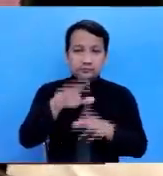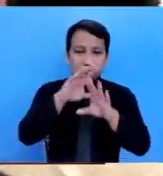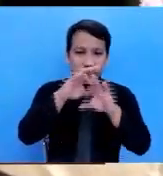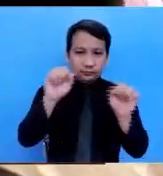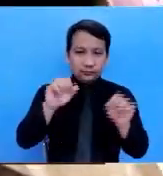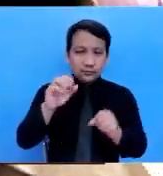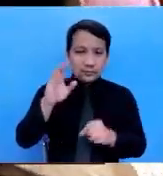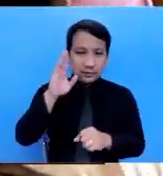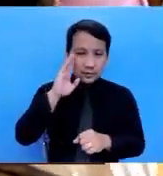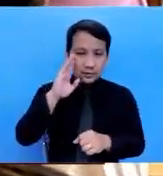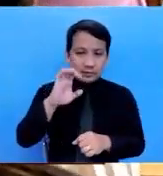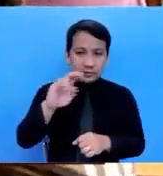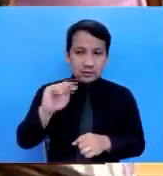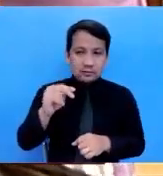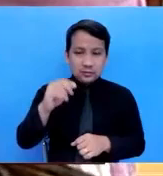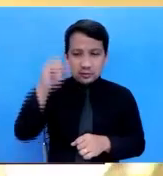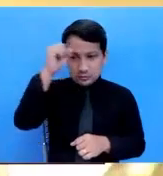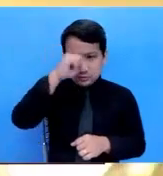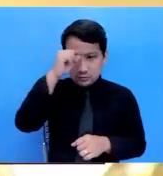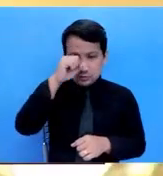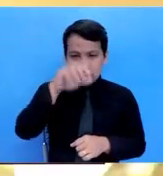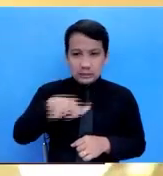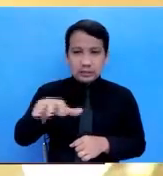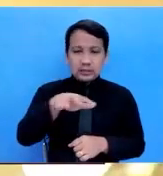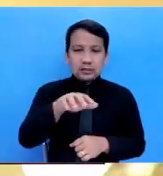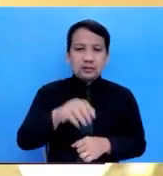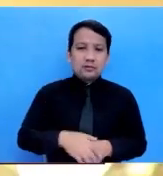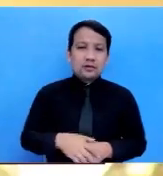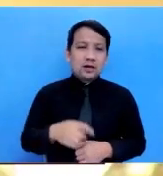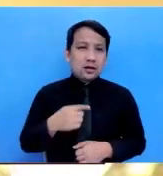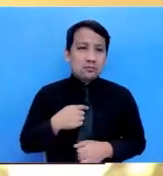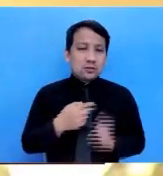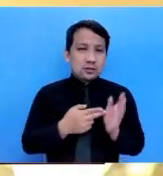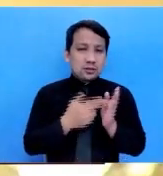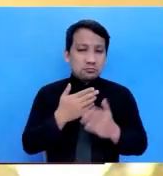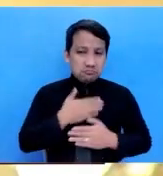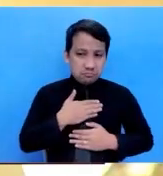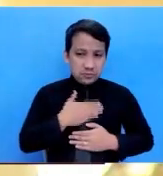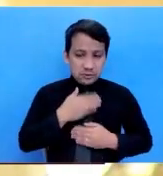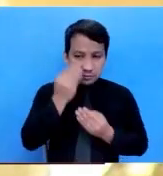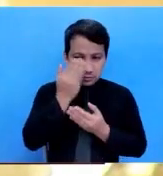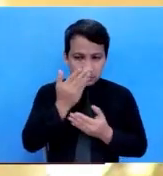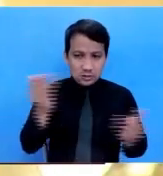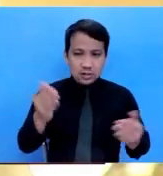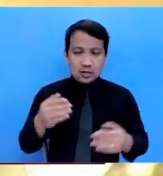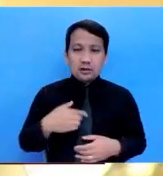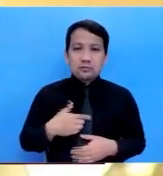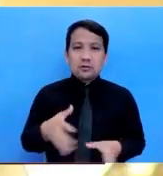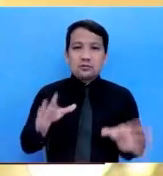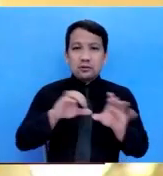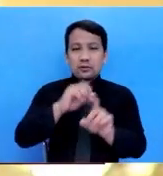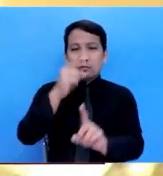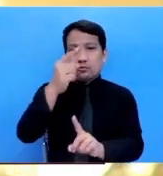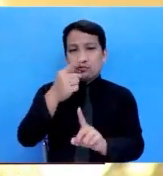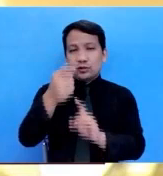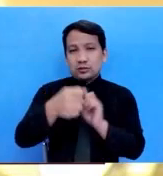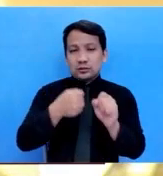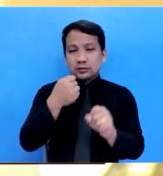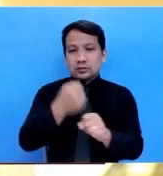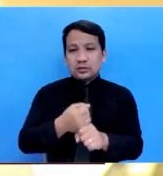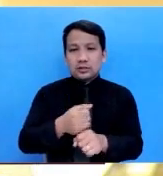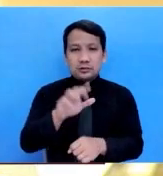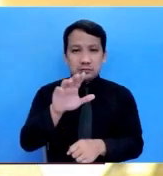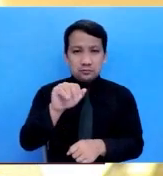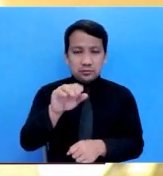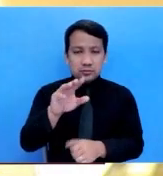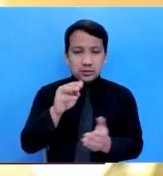Aquino III Scholarship Endowment. I am very happy to announce that after 1 year, 15